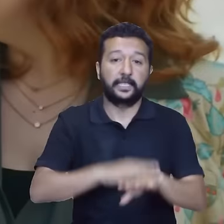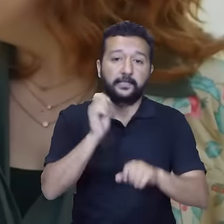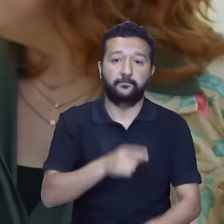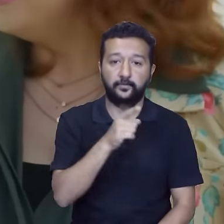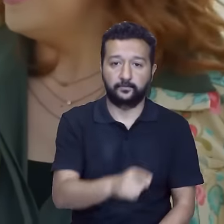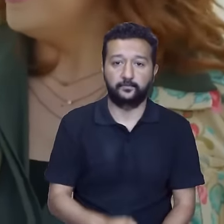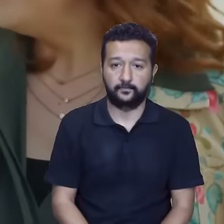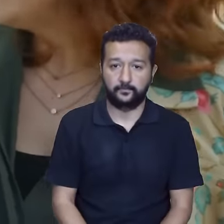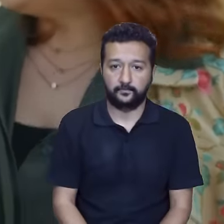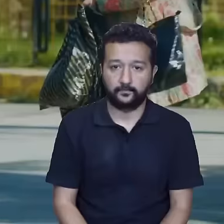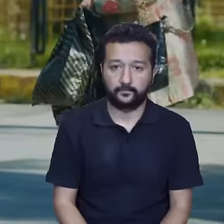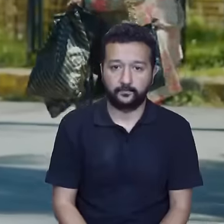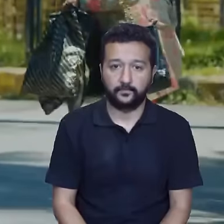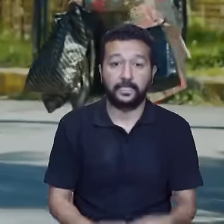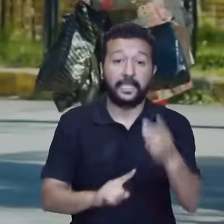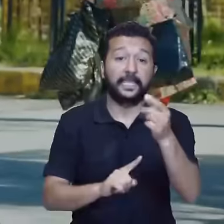yapıyor. Minibüse el kaldırdı.